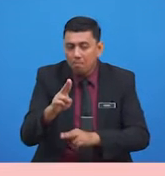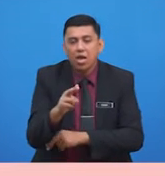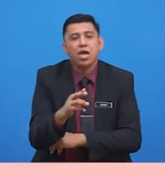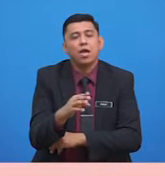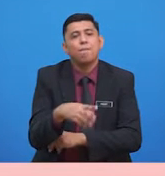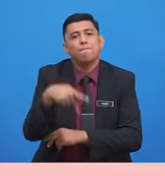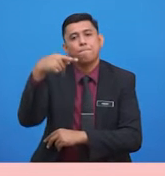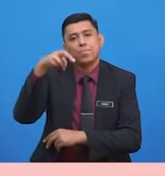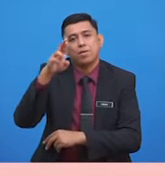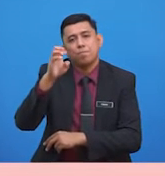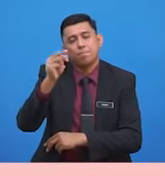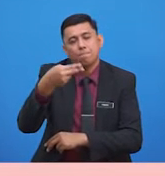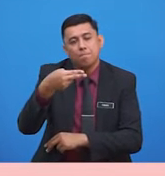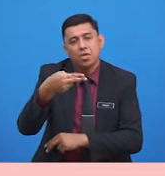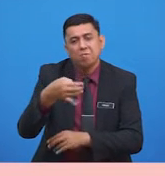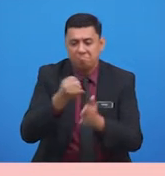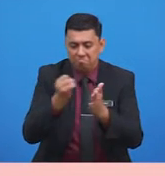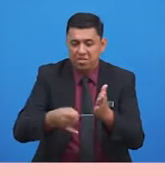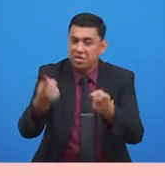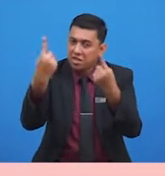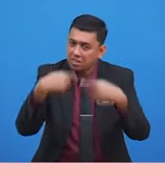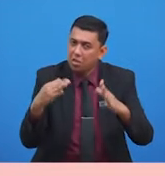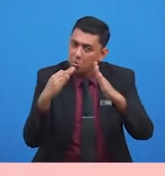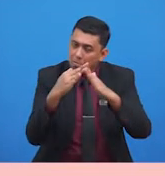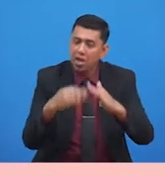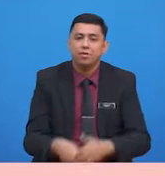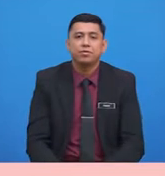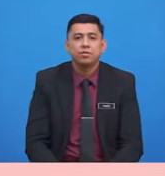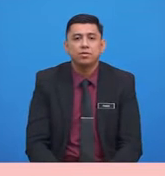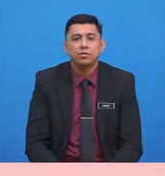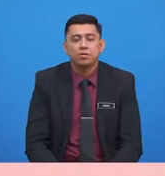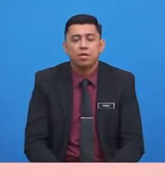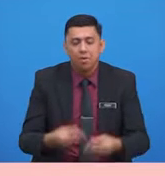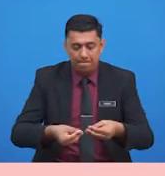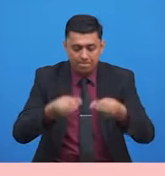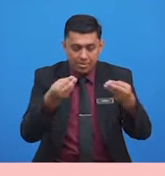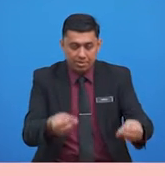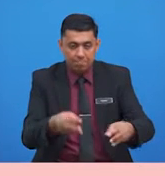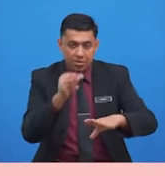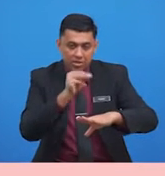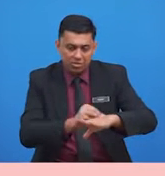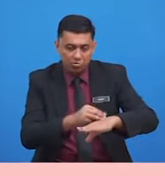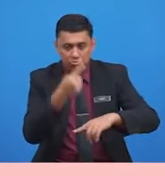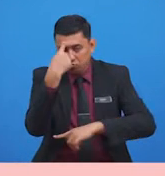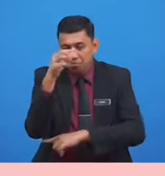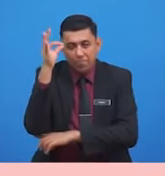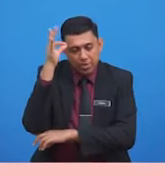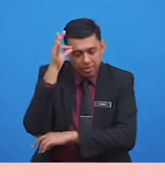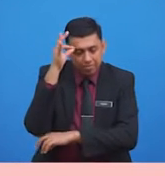premah semasa jiran datang ke rumah? Saya beri masa untuk murid